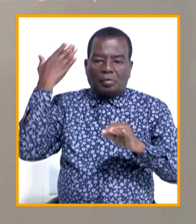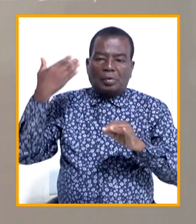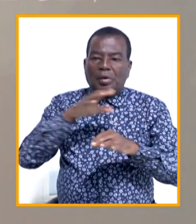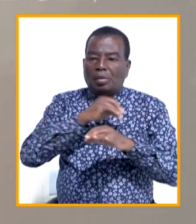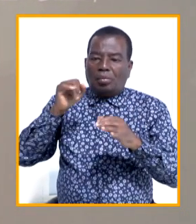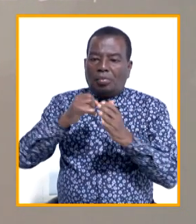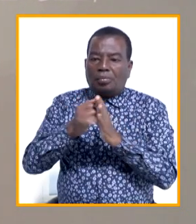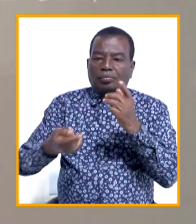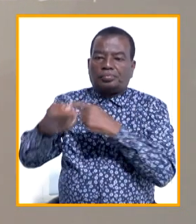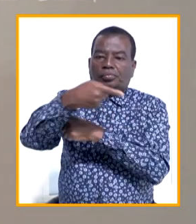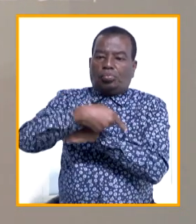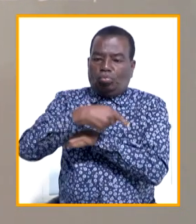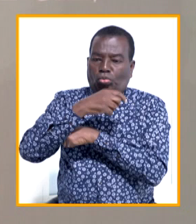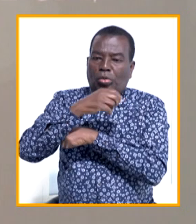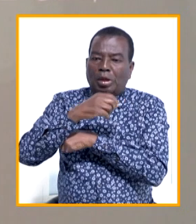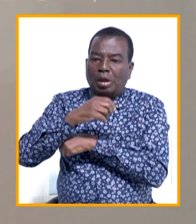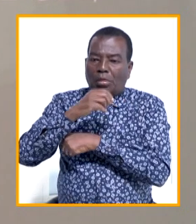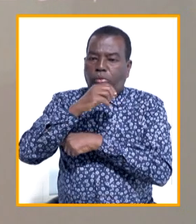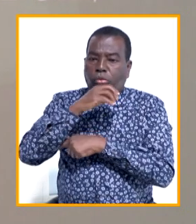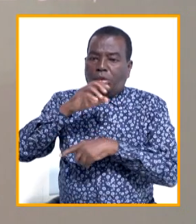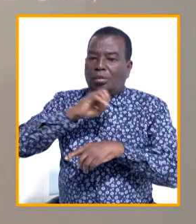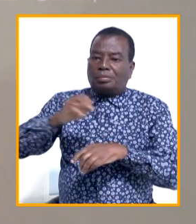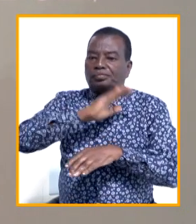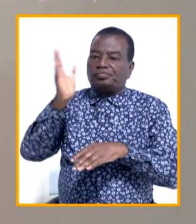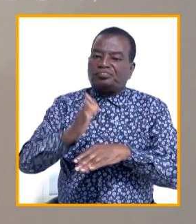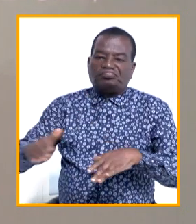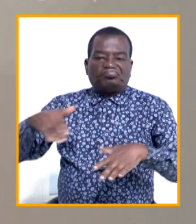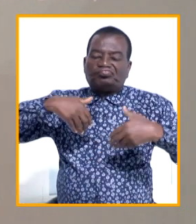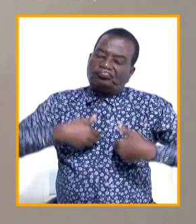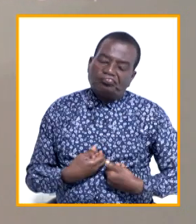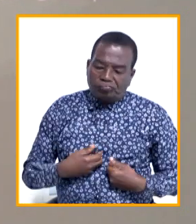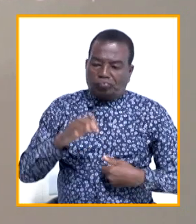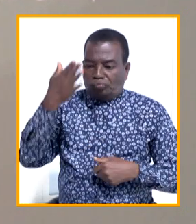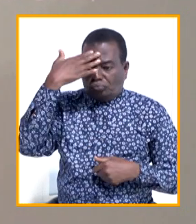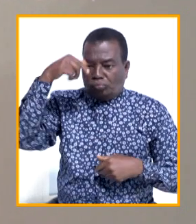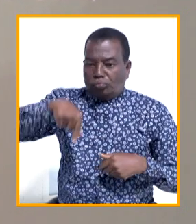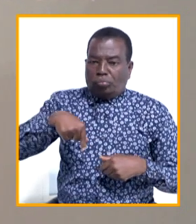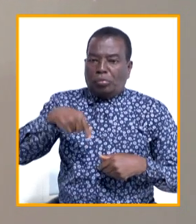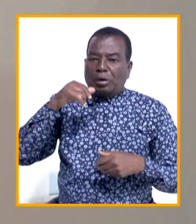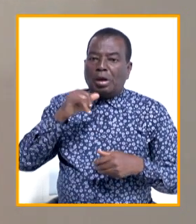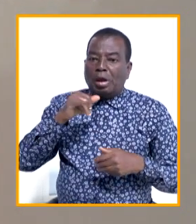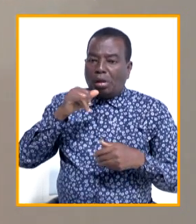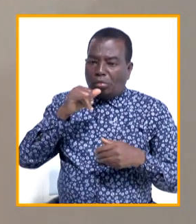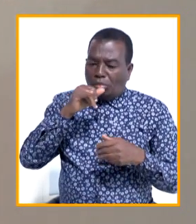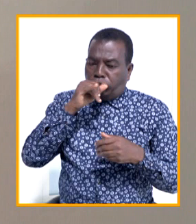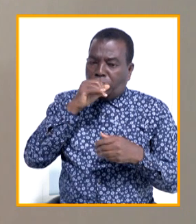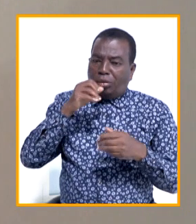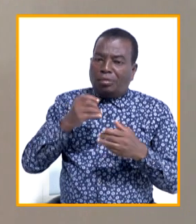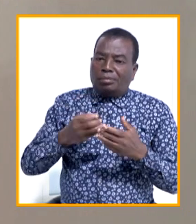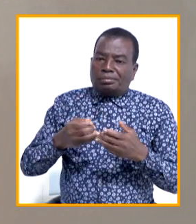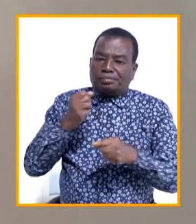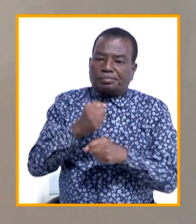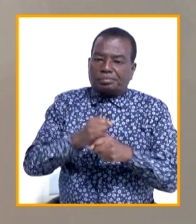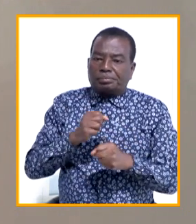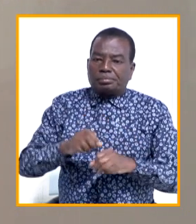ce et celle d'aujourd'hui ne se sont jamais découragés ils savent que c'est de leur ardeur au travail